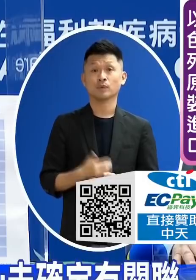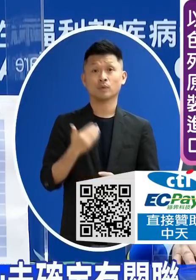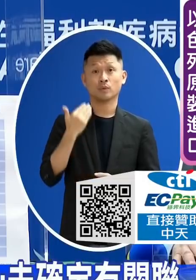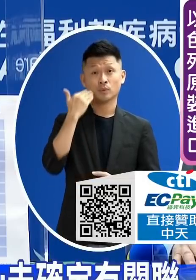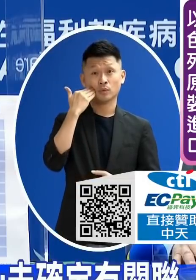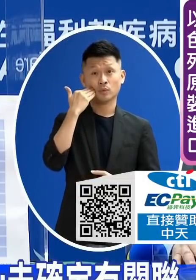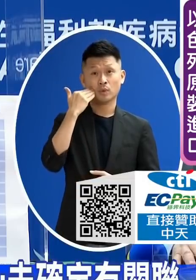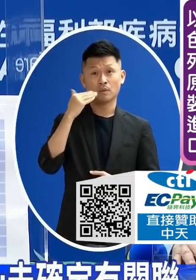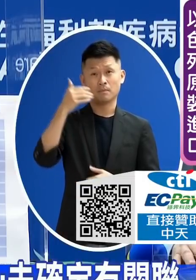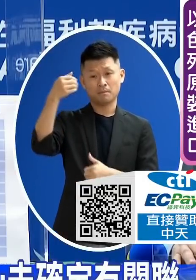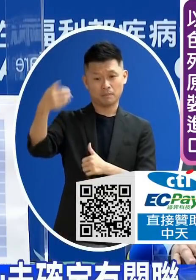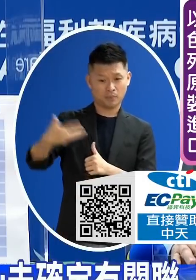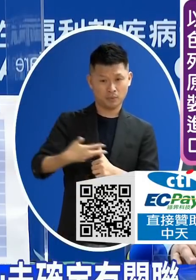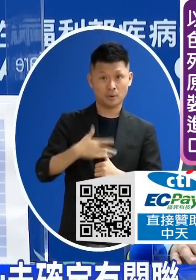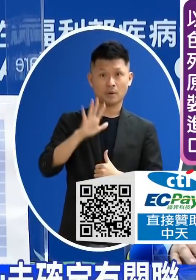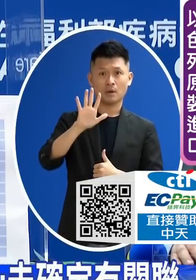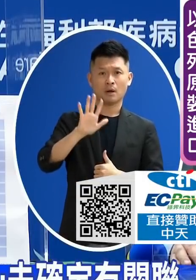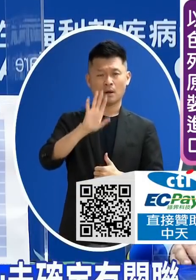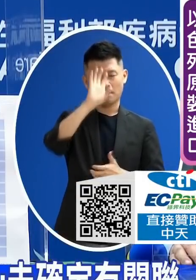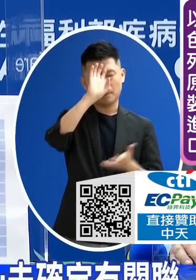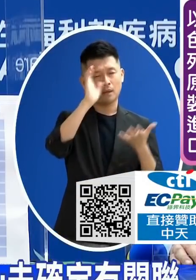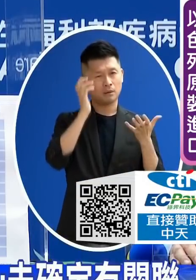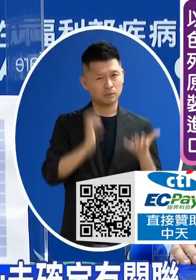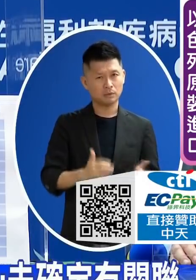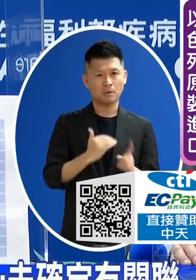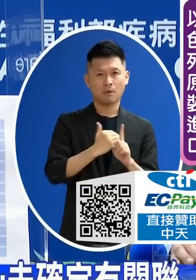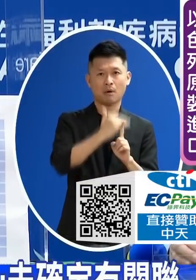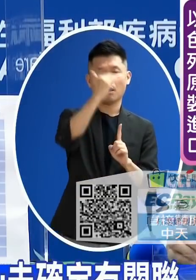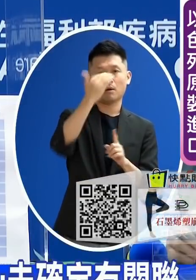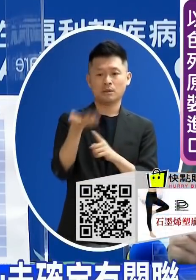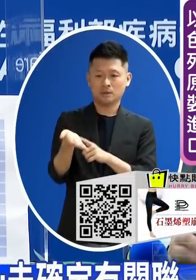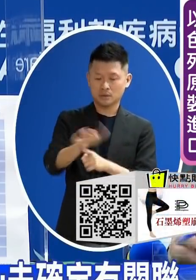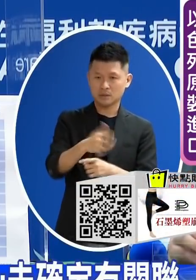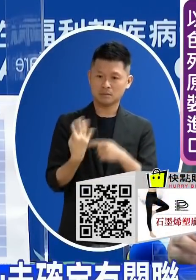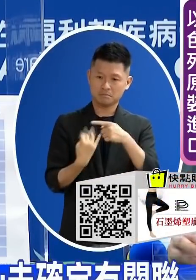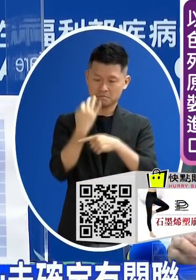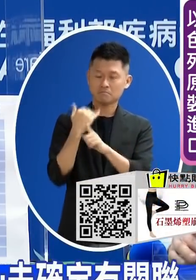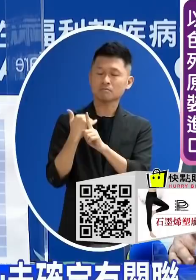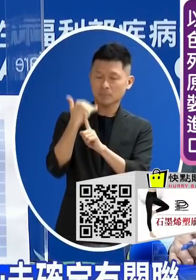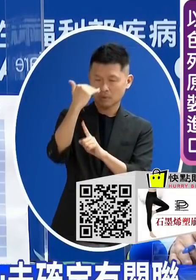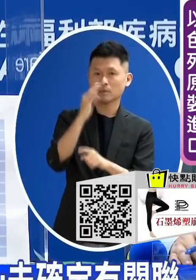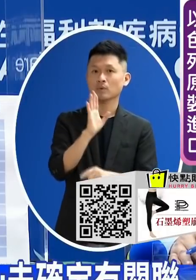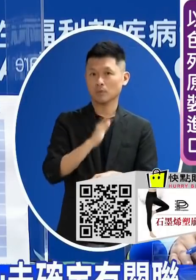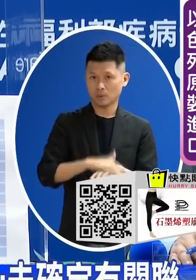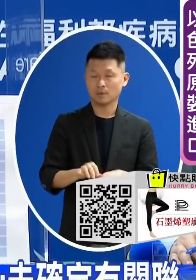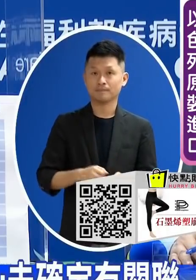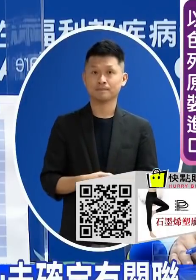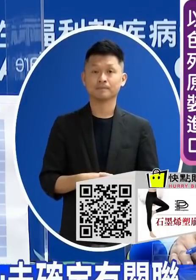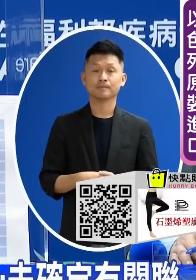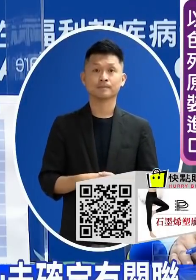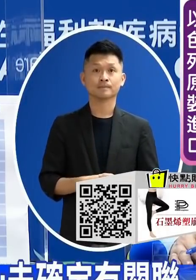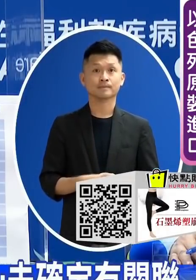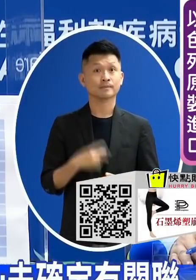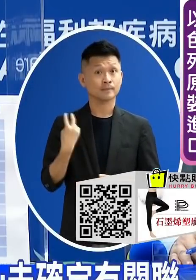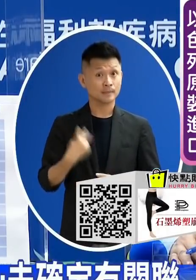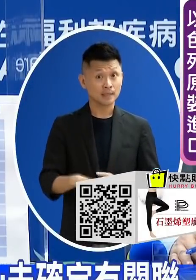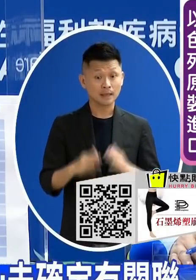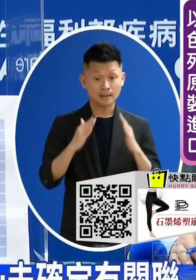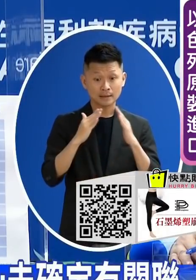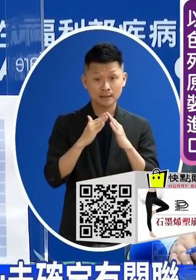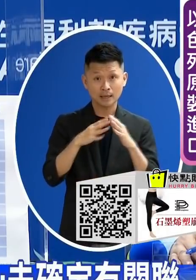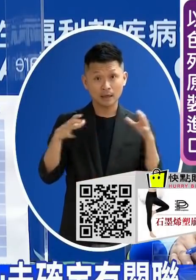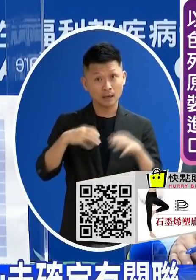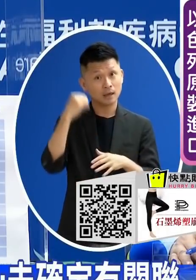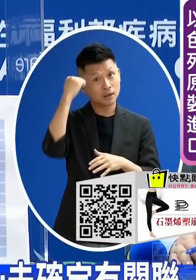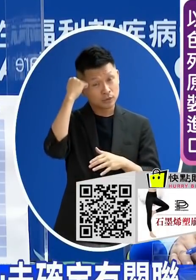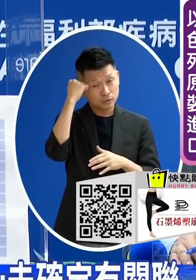候，相对重症，哈，跟死亡的比例，哈，也都会增高，而且有亲密哈，这家庭里面一个